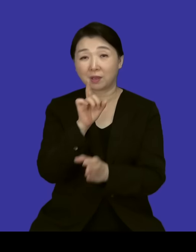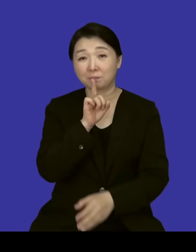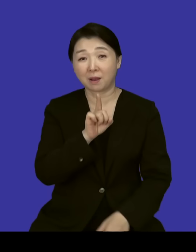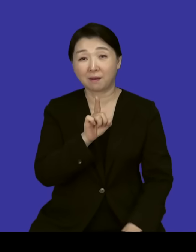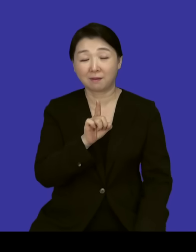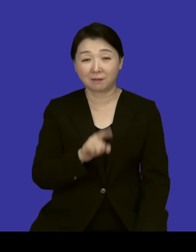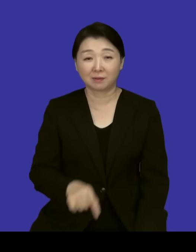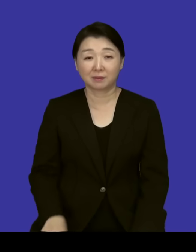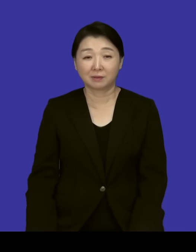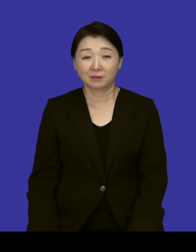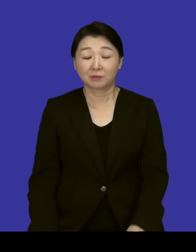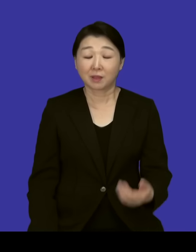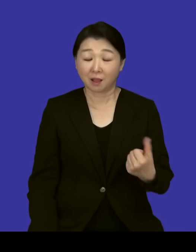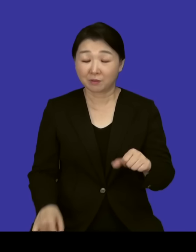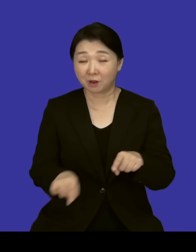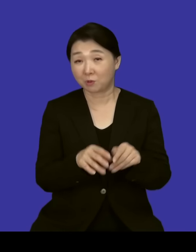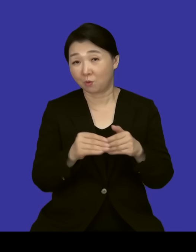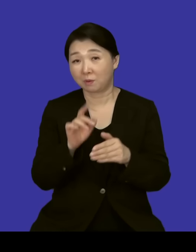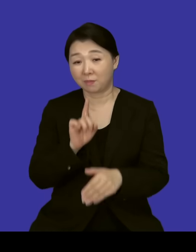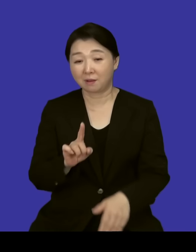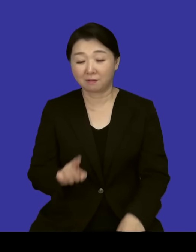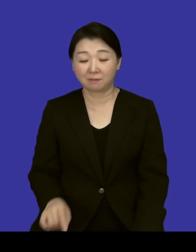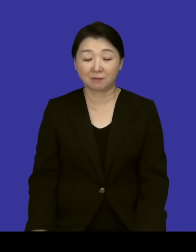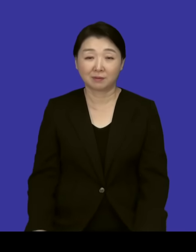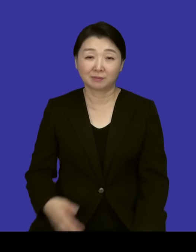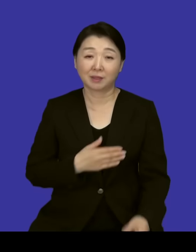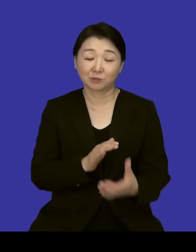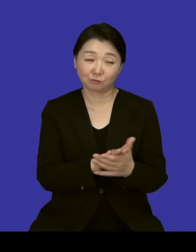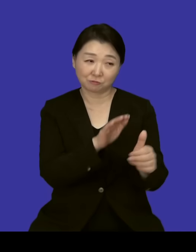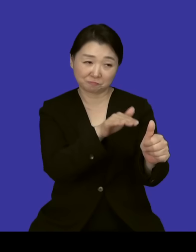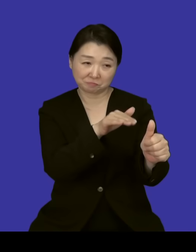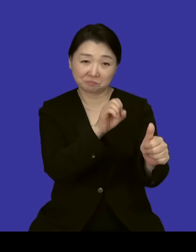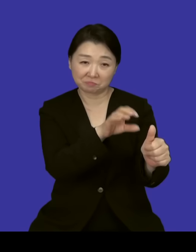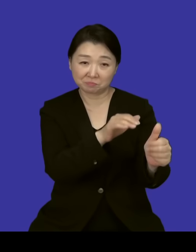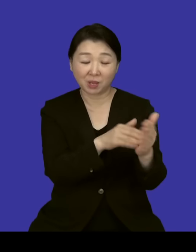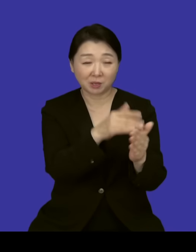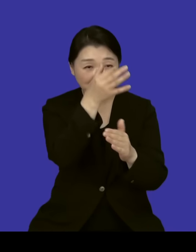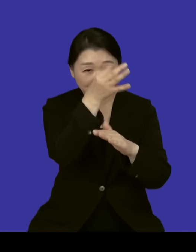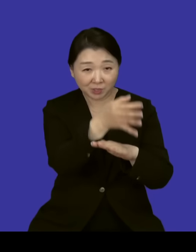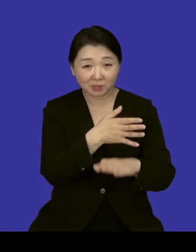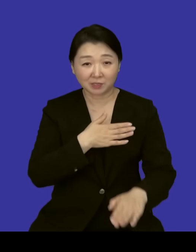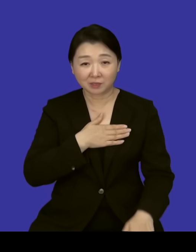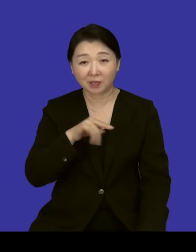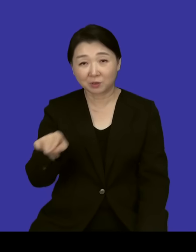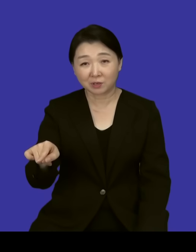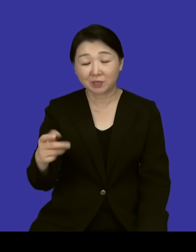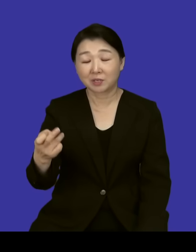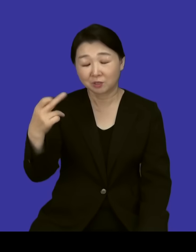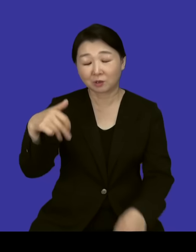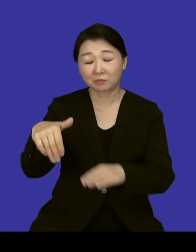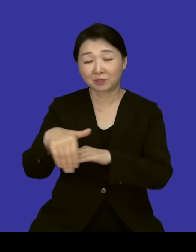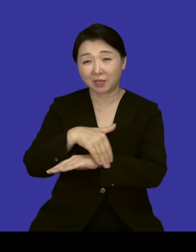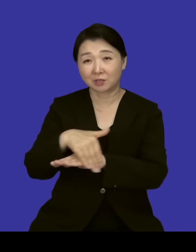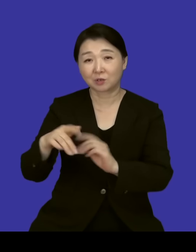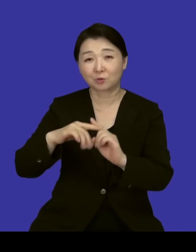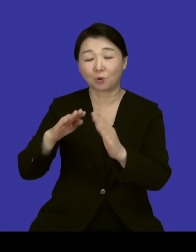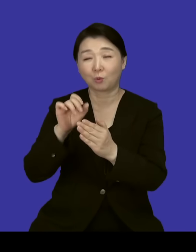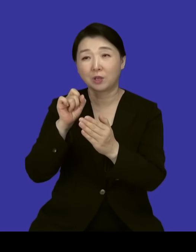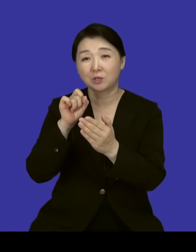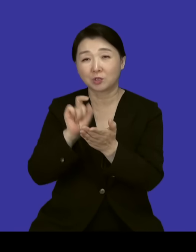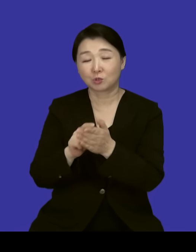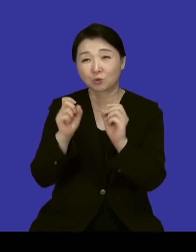네. 오. 그러면서 아들 데리고 오라는 거예요. 그래서 제 친구한테 얘기해서 미안한데 여기 이 형님 다니는 교회에 축구